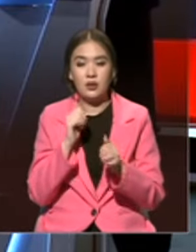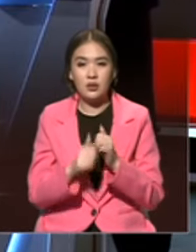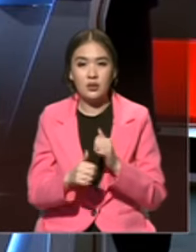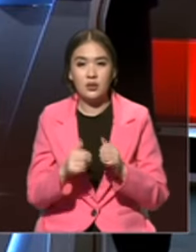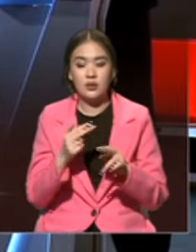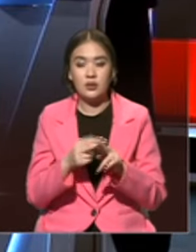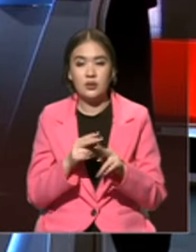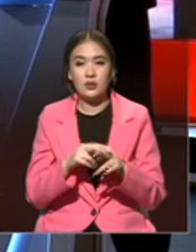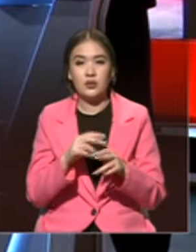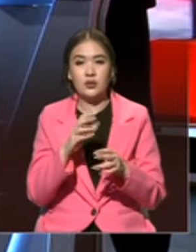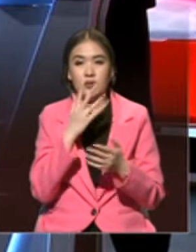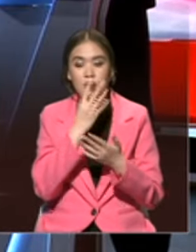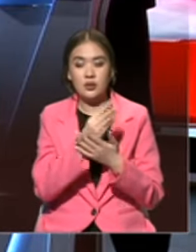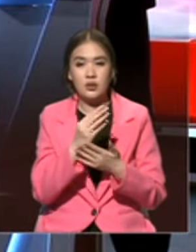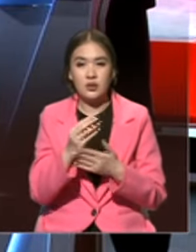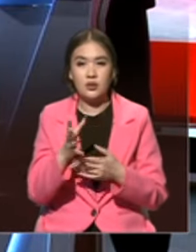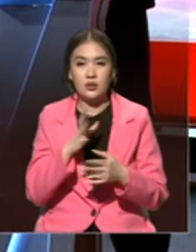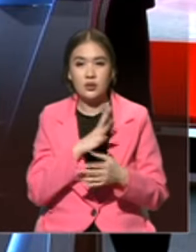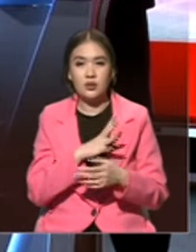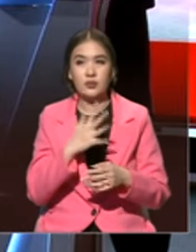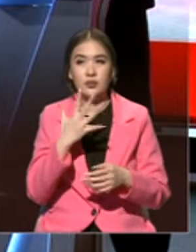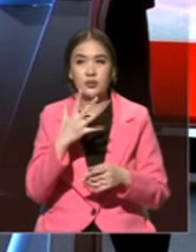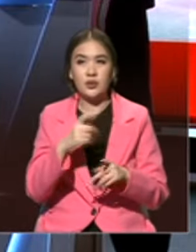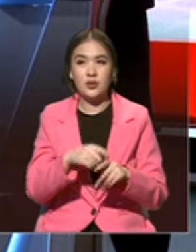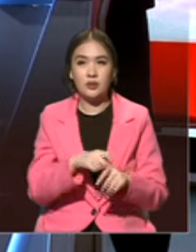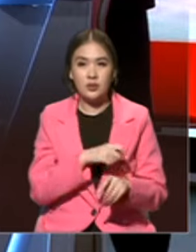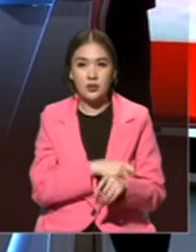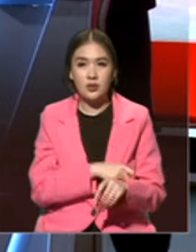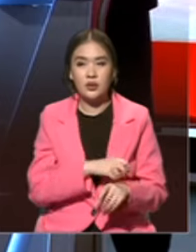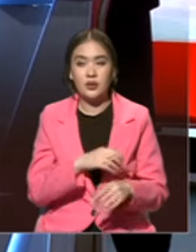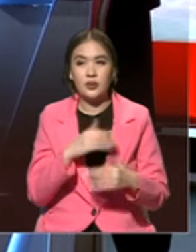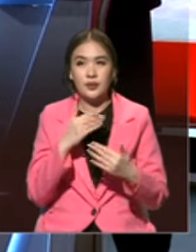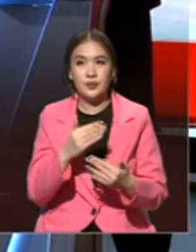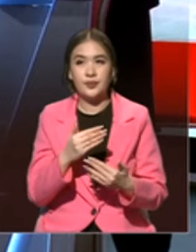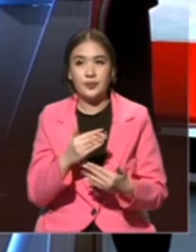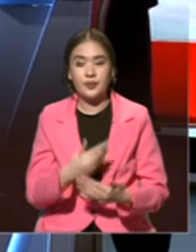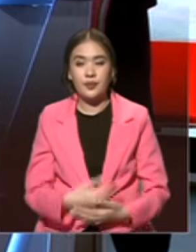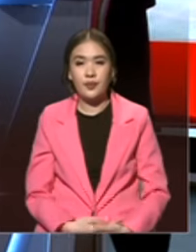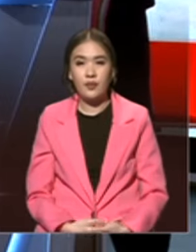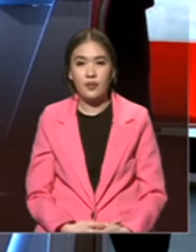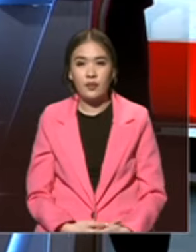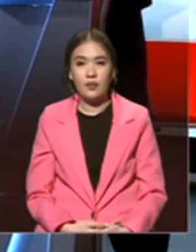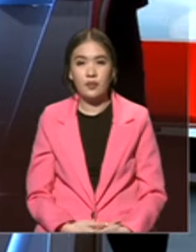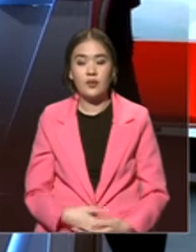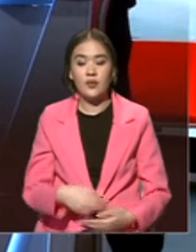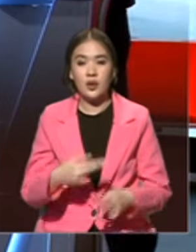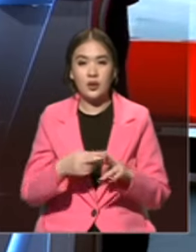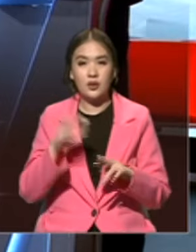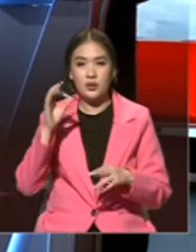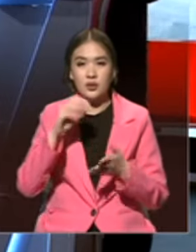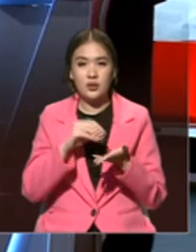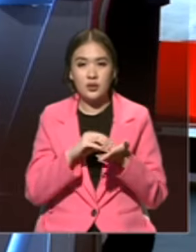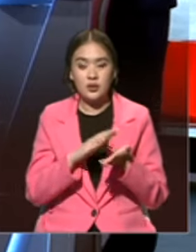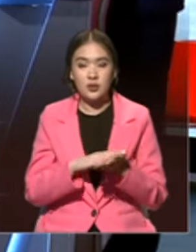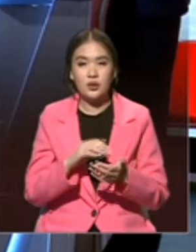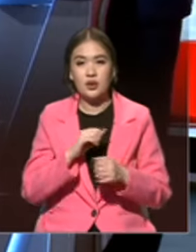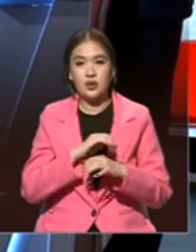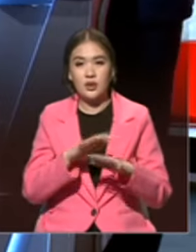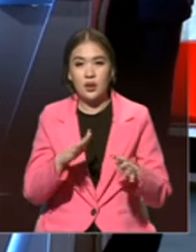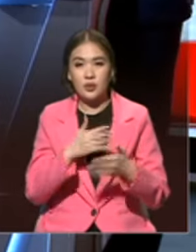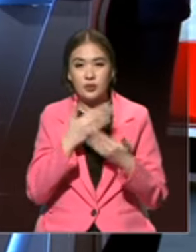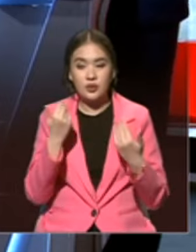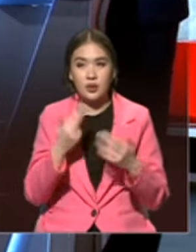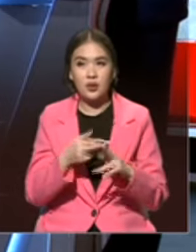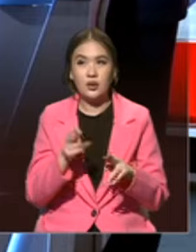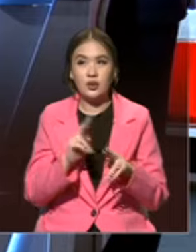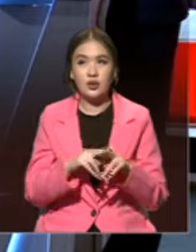әр малға, жылқыға 5 метр ма, 7 метр ма қалады. Солай ма? Сөйтіп өлгенде, сосын сенің қораң кетпейді дейді, сенің жайылымың жоқ дейді, ана